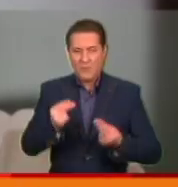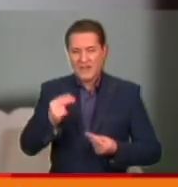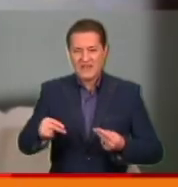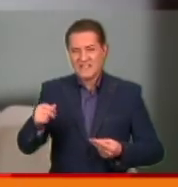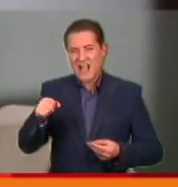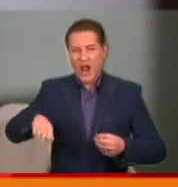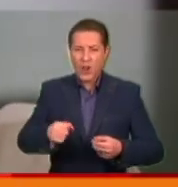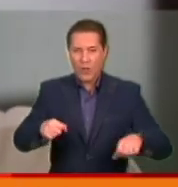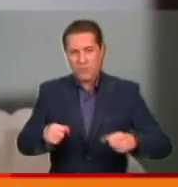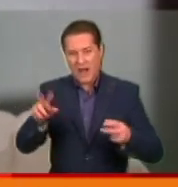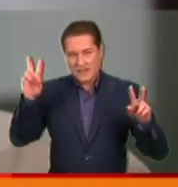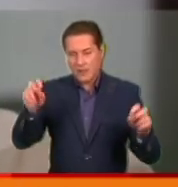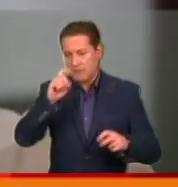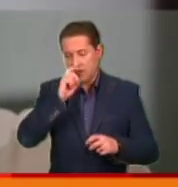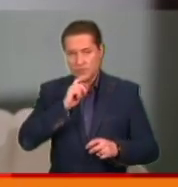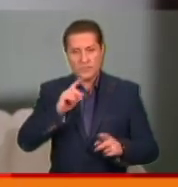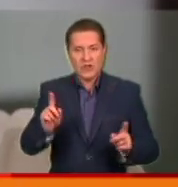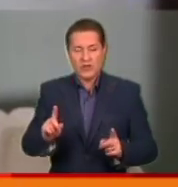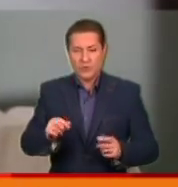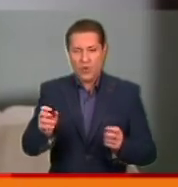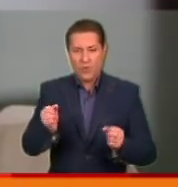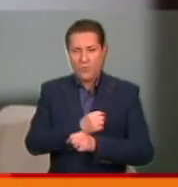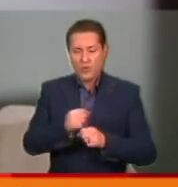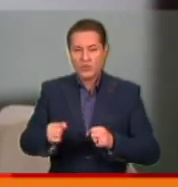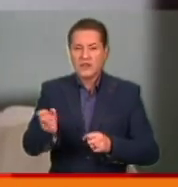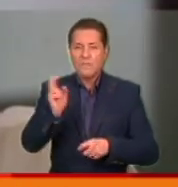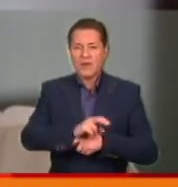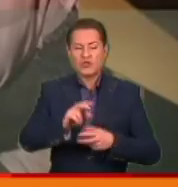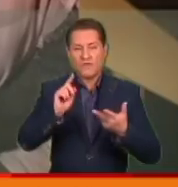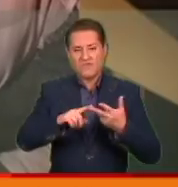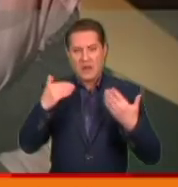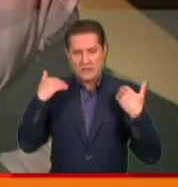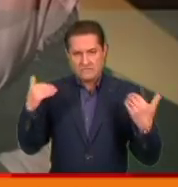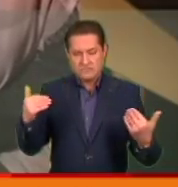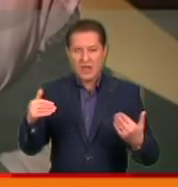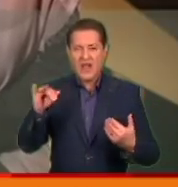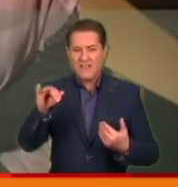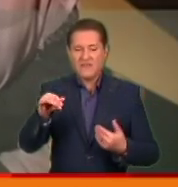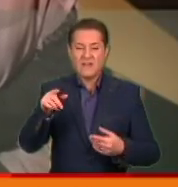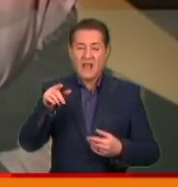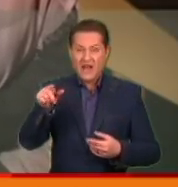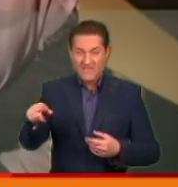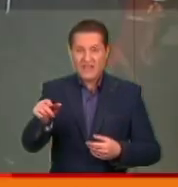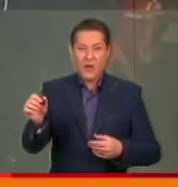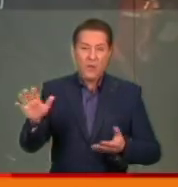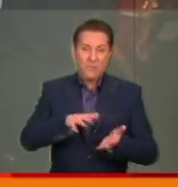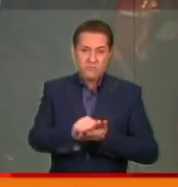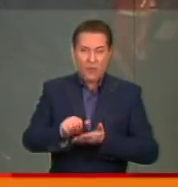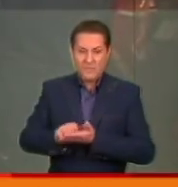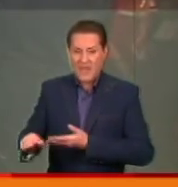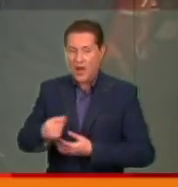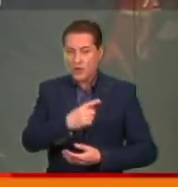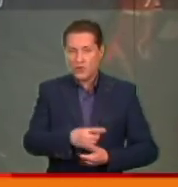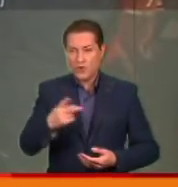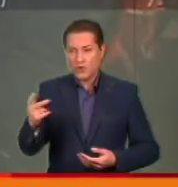лопатками, не розуміючи, для чого б'ються. А потім прийшов 3-й, дужий хлоп, і він поб'є і одного, і другого. А це ще